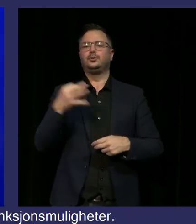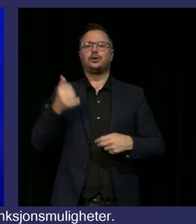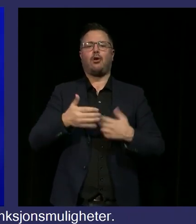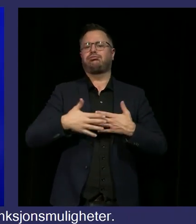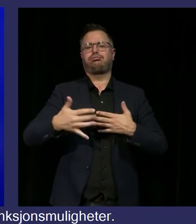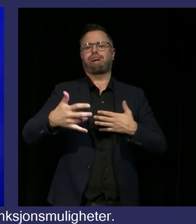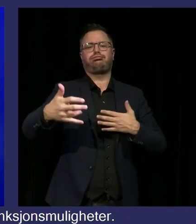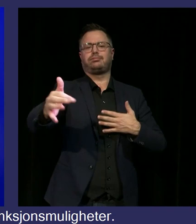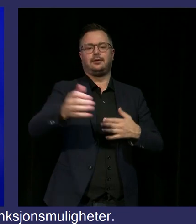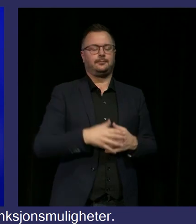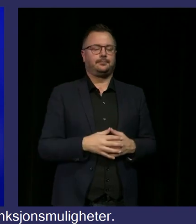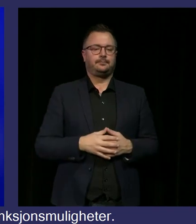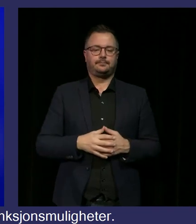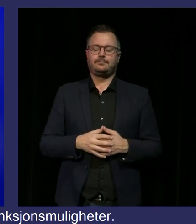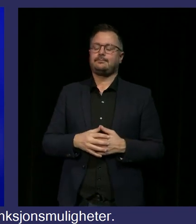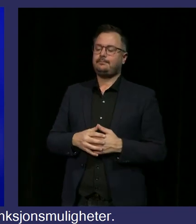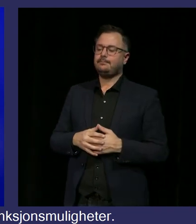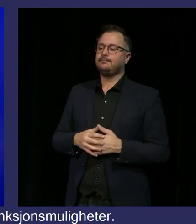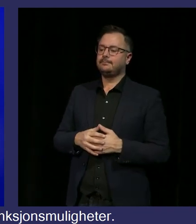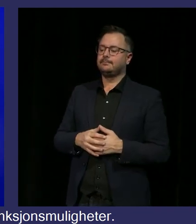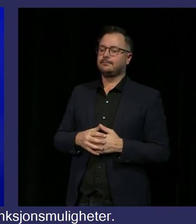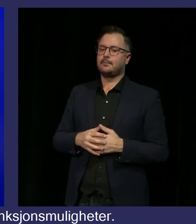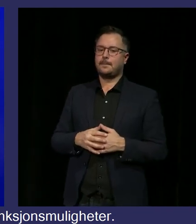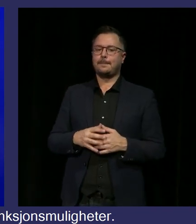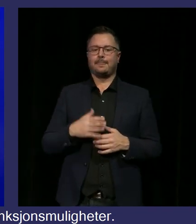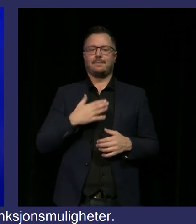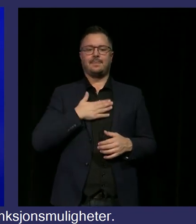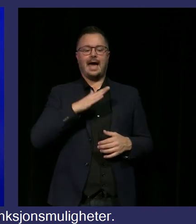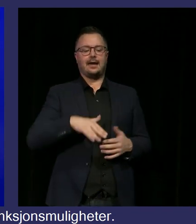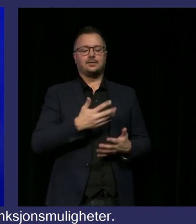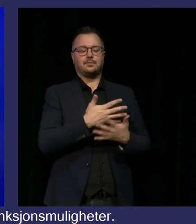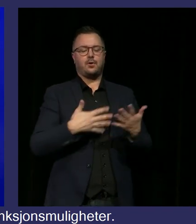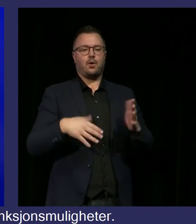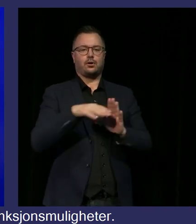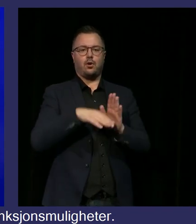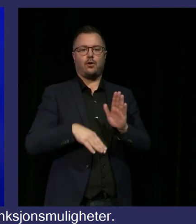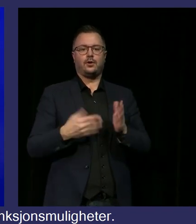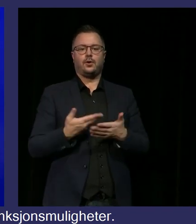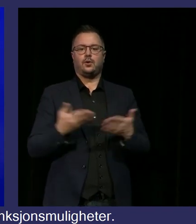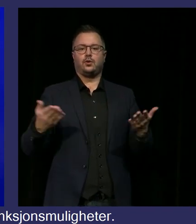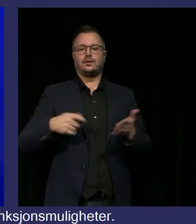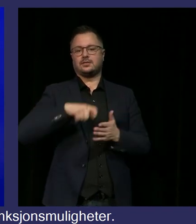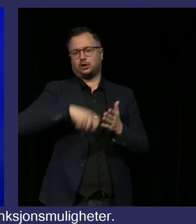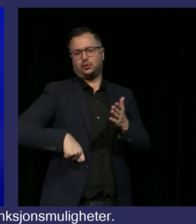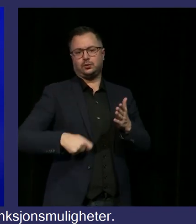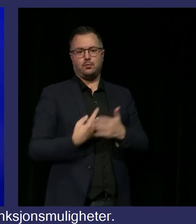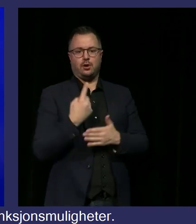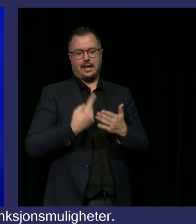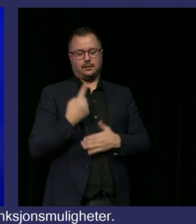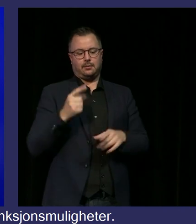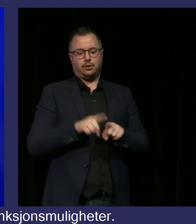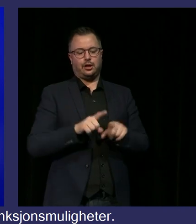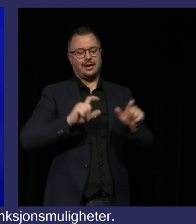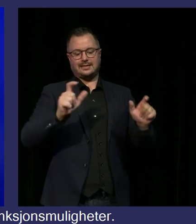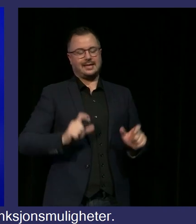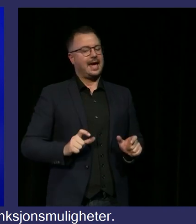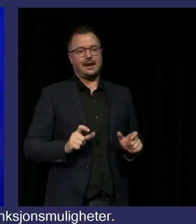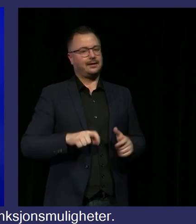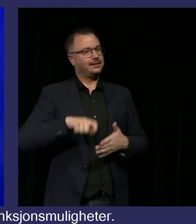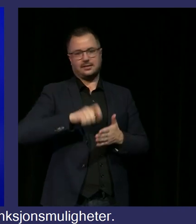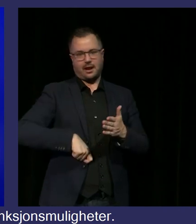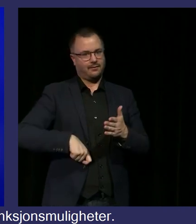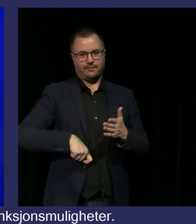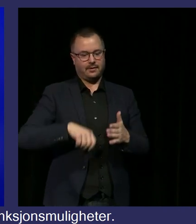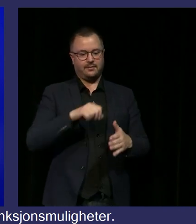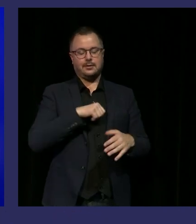Likevel, dette altså en språklov uten sanksjonsmuligheter. Man risikerer ingen straff ved å